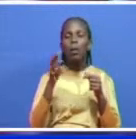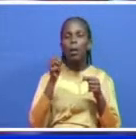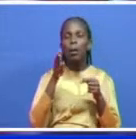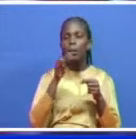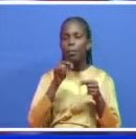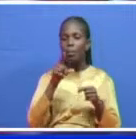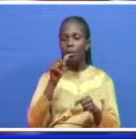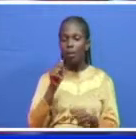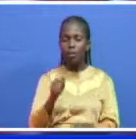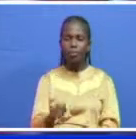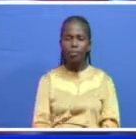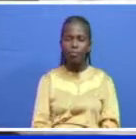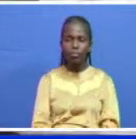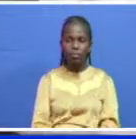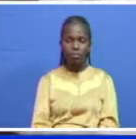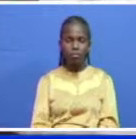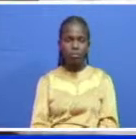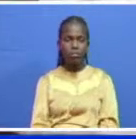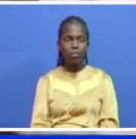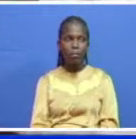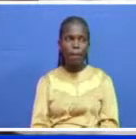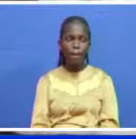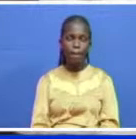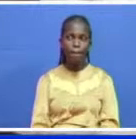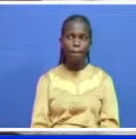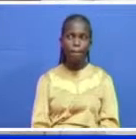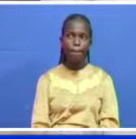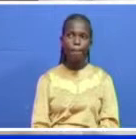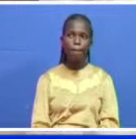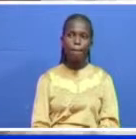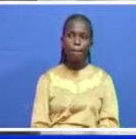Mwangela watu mbani siyengewa